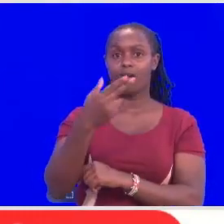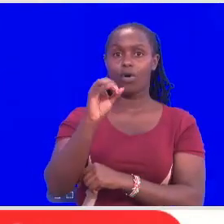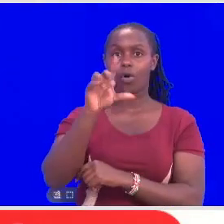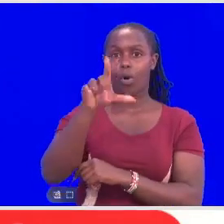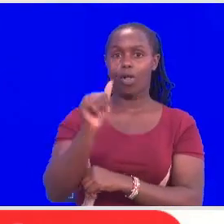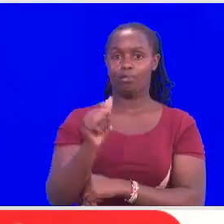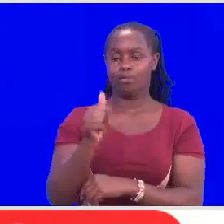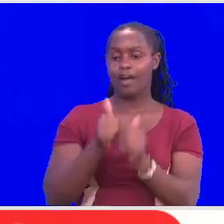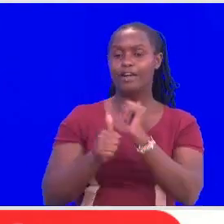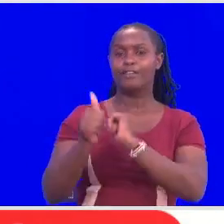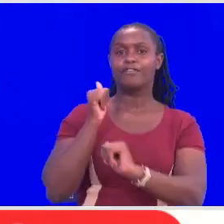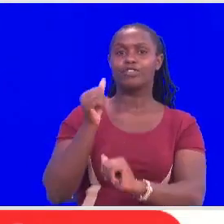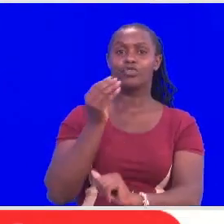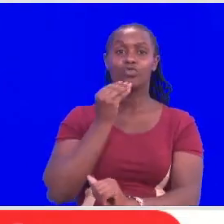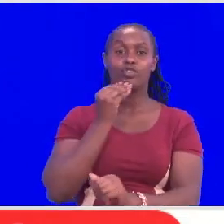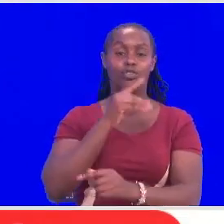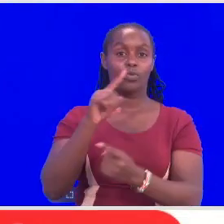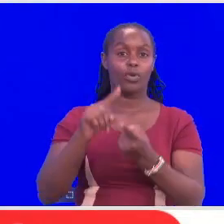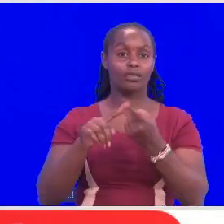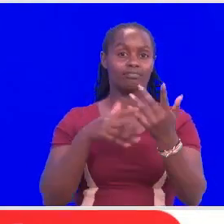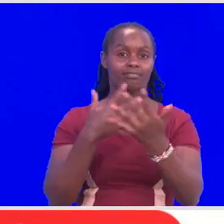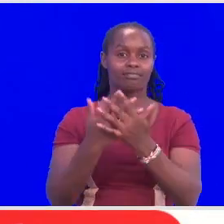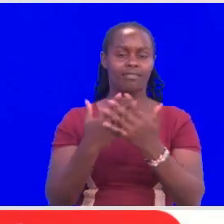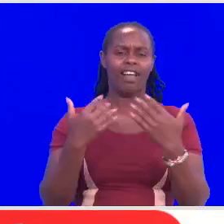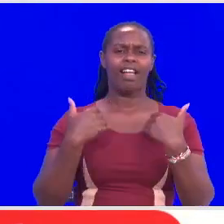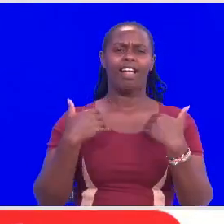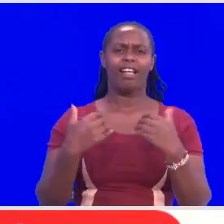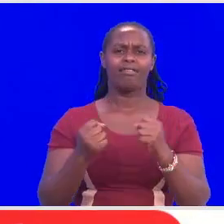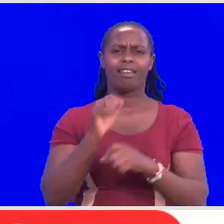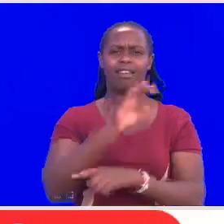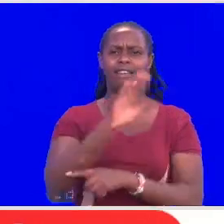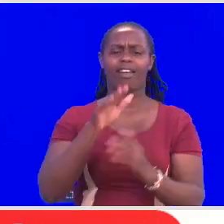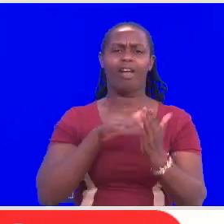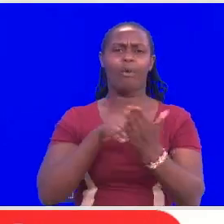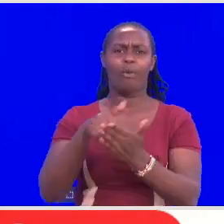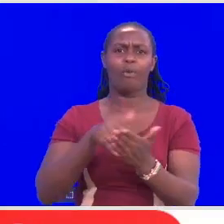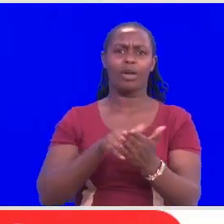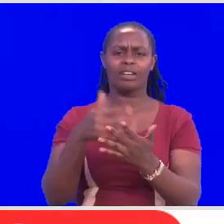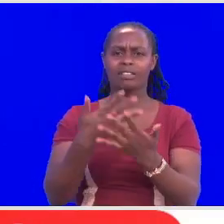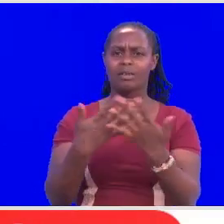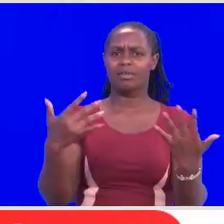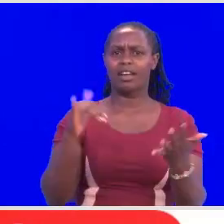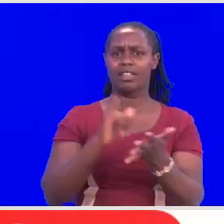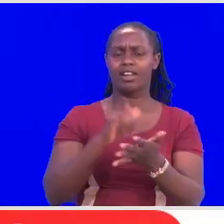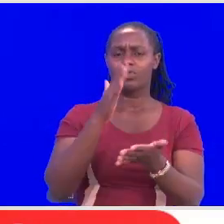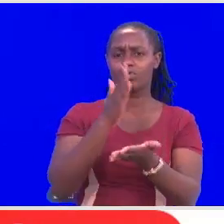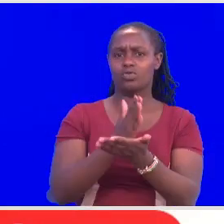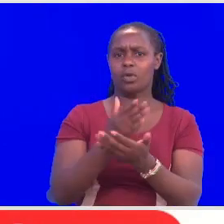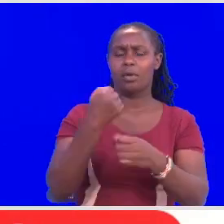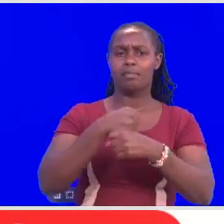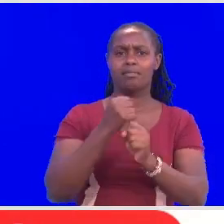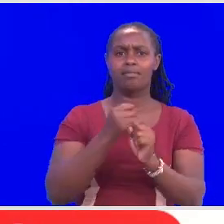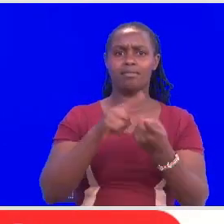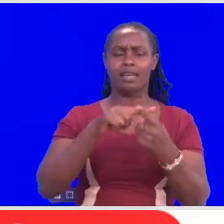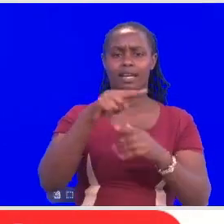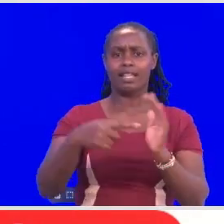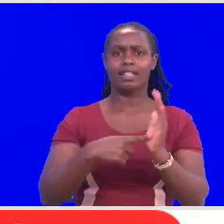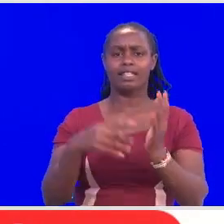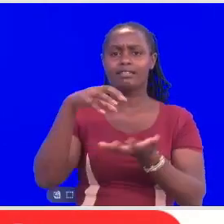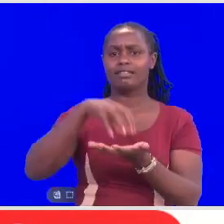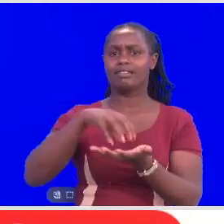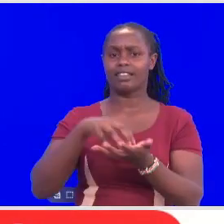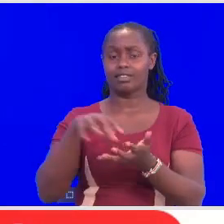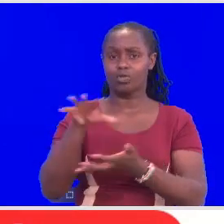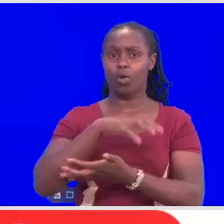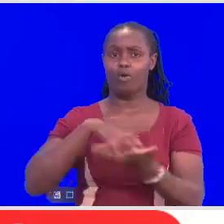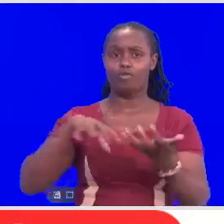wakiwa rumande na kupelekea kudhoofika kiafya, swala linalotishia mchakato wa kesi hiyo. Katika